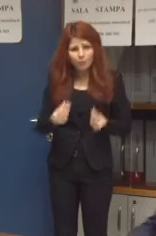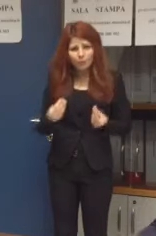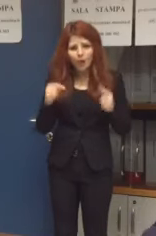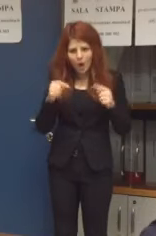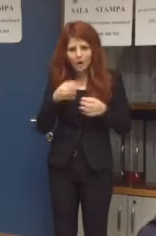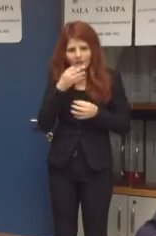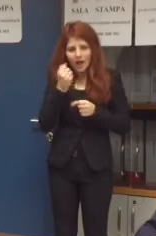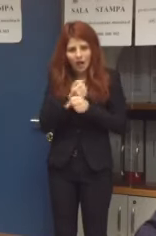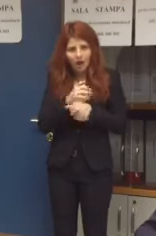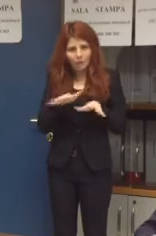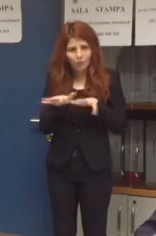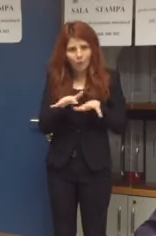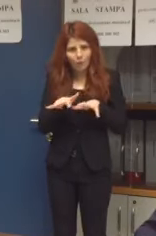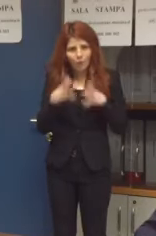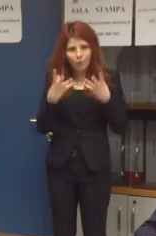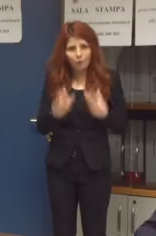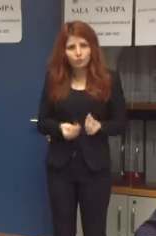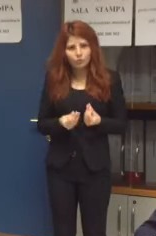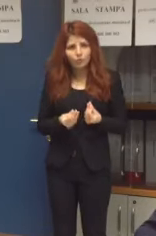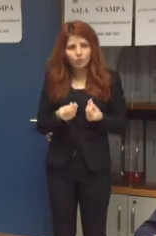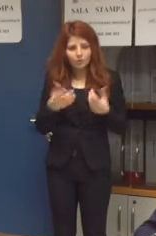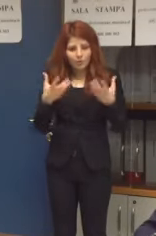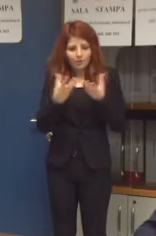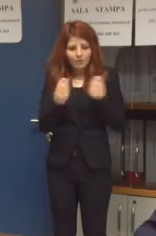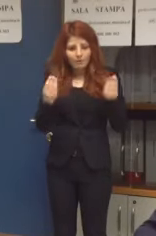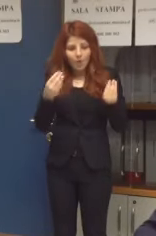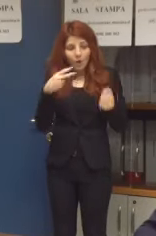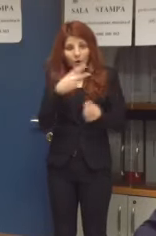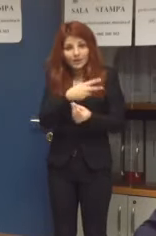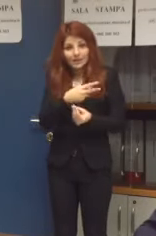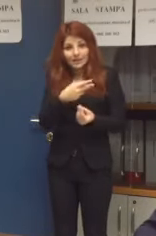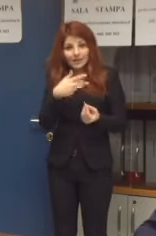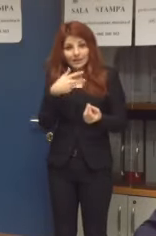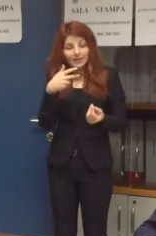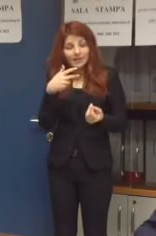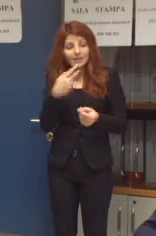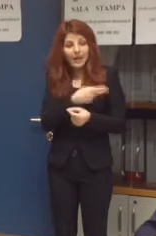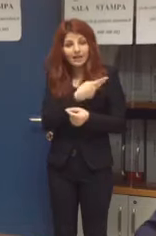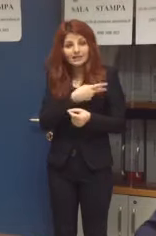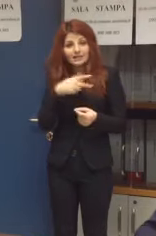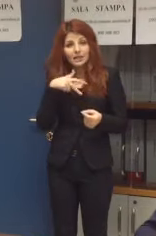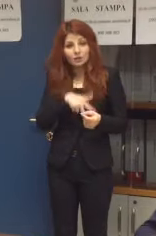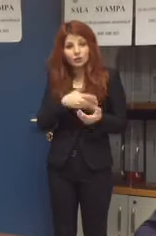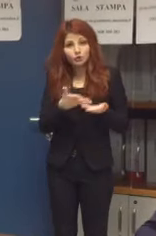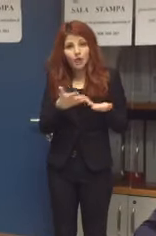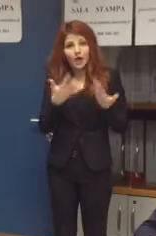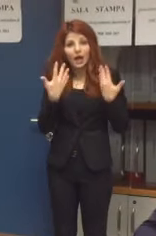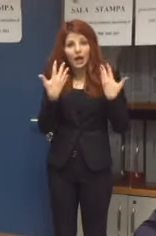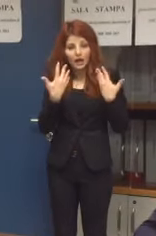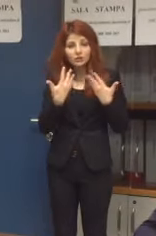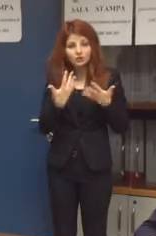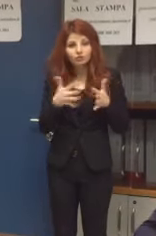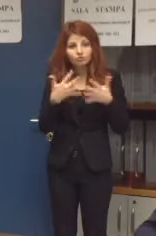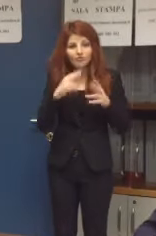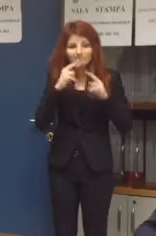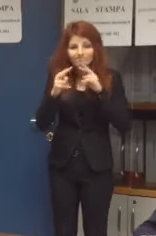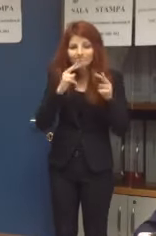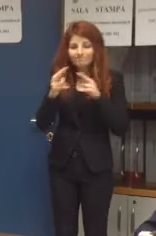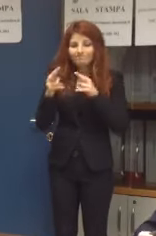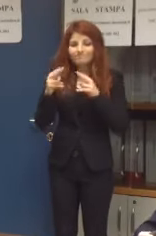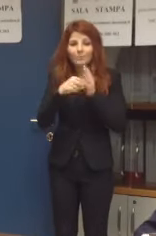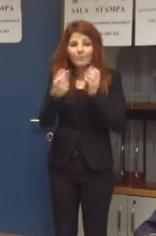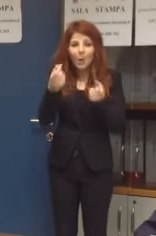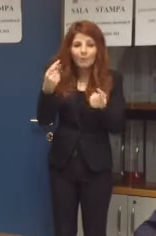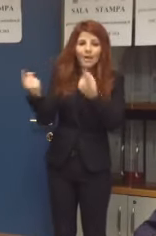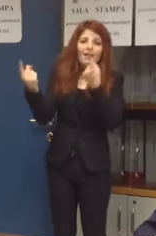sociali, che hanno aiutato a risolvere diverse problematiche e a rispondere ai vari quesiti che vengono posti in essere. Quello che vi voglio